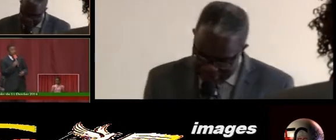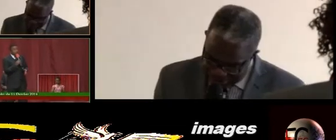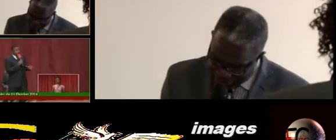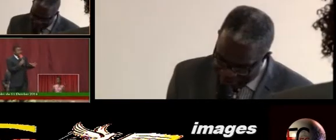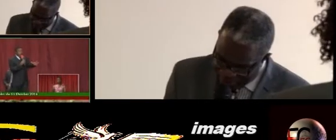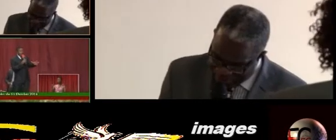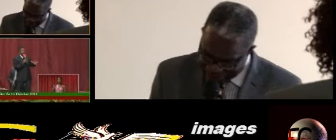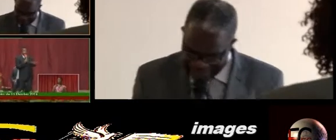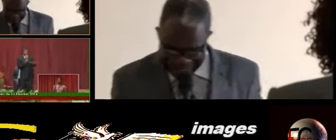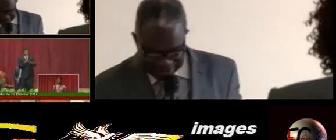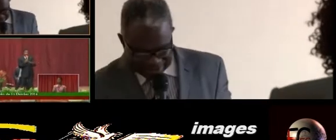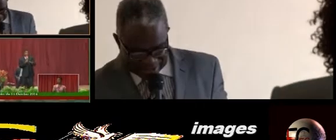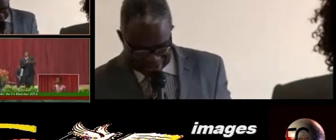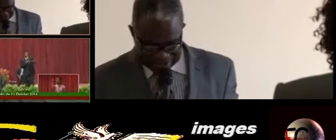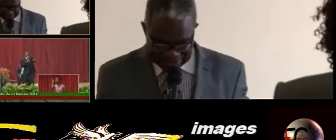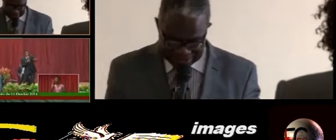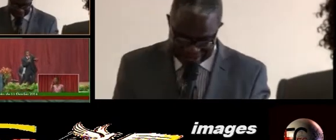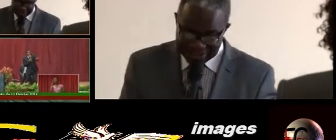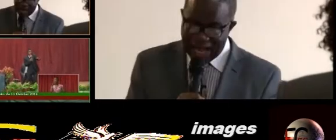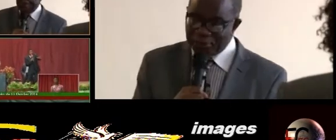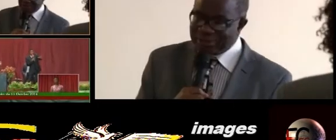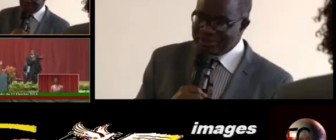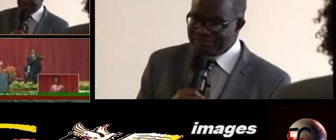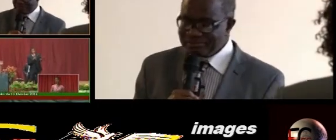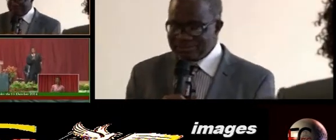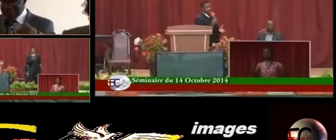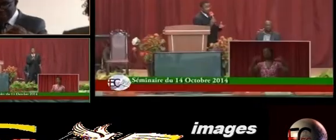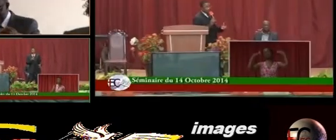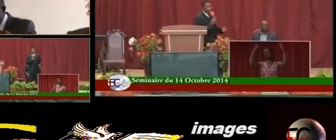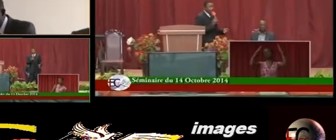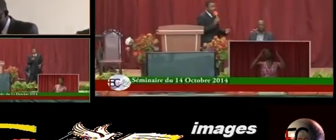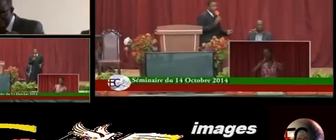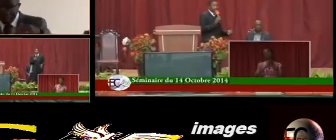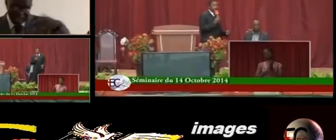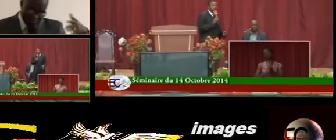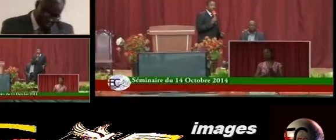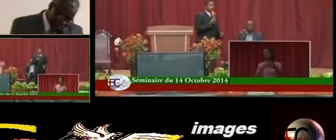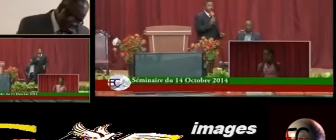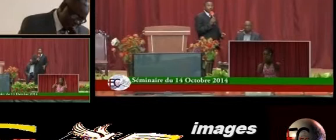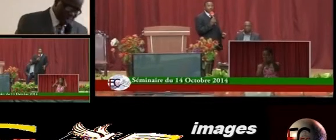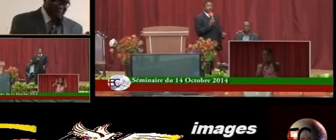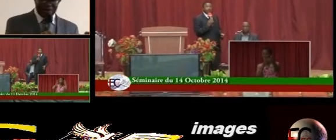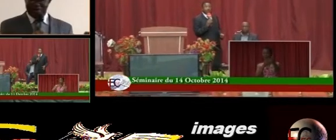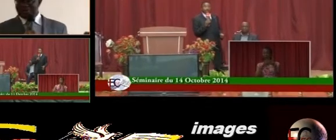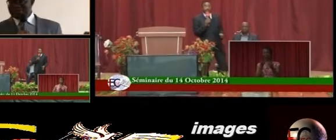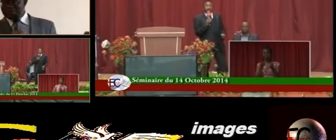Et nous terminons par Galates 6, 7 à 8. Enfants de la lumière.